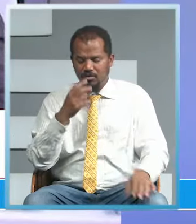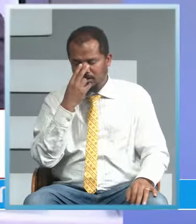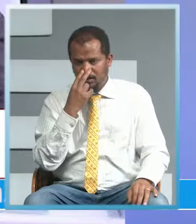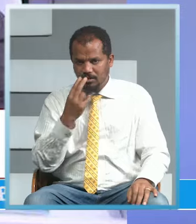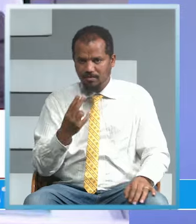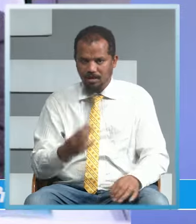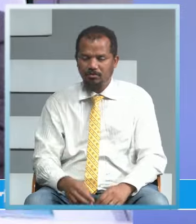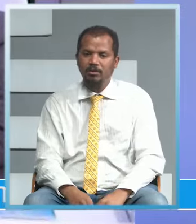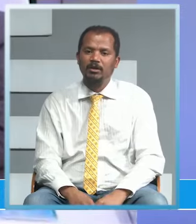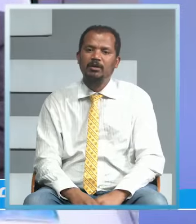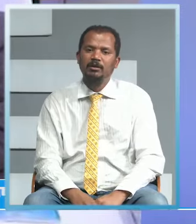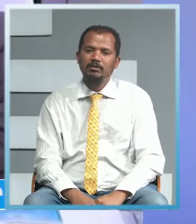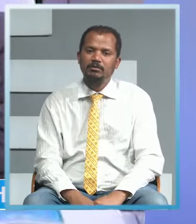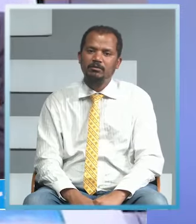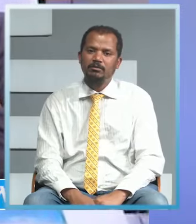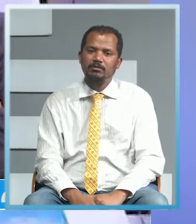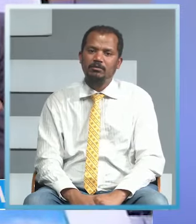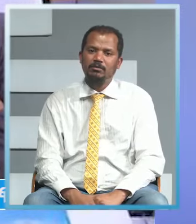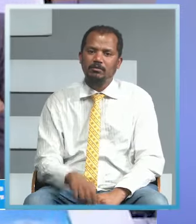መደረጉም ተመላክቷል።